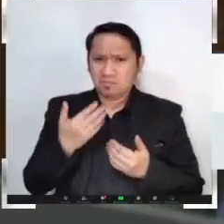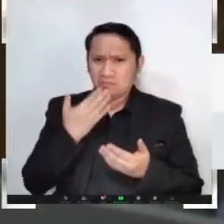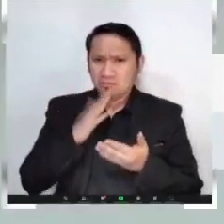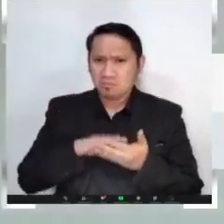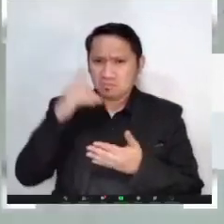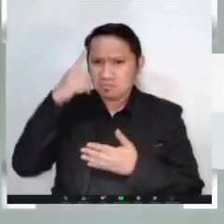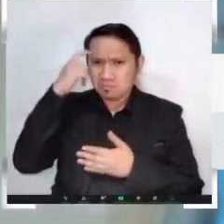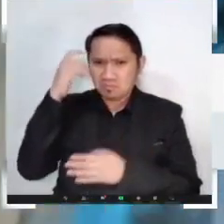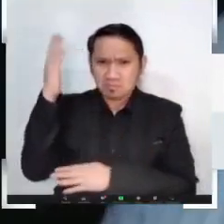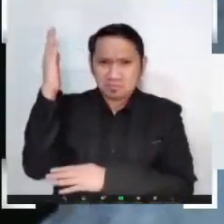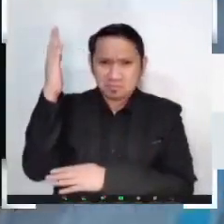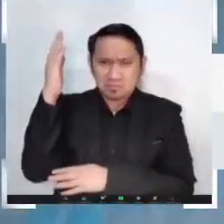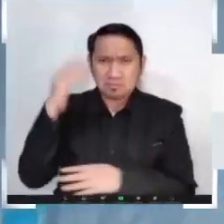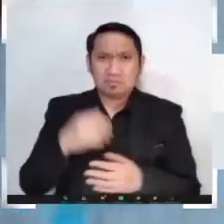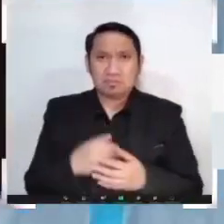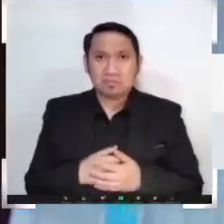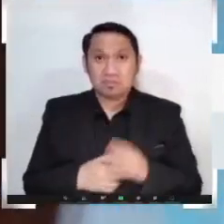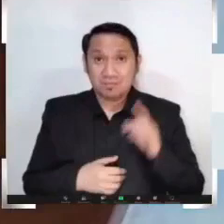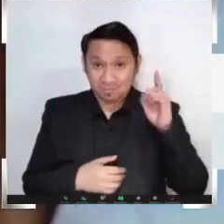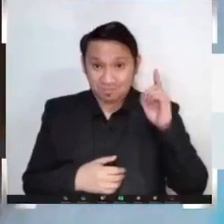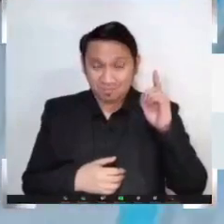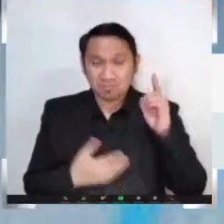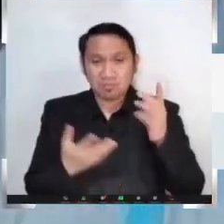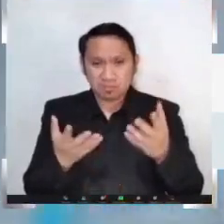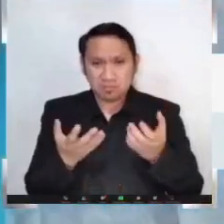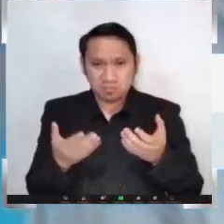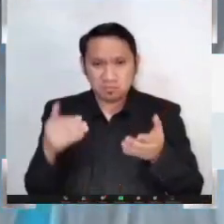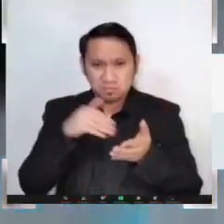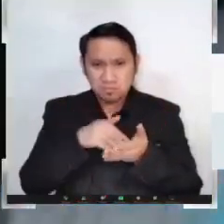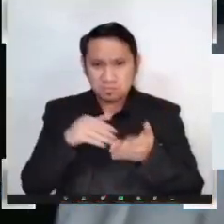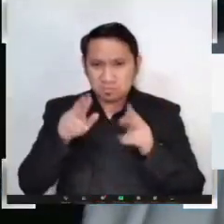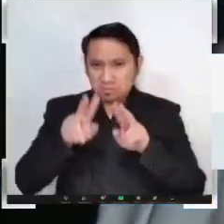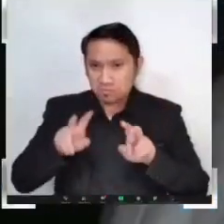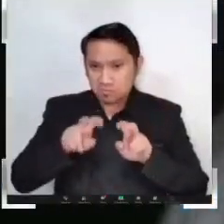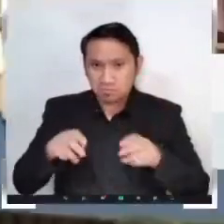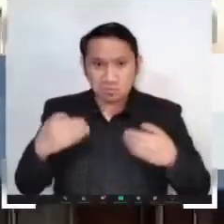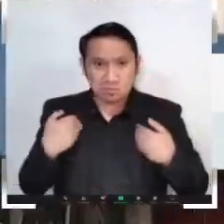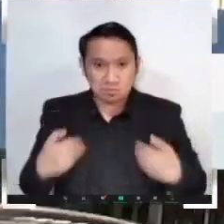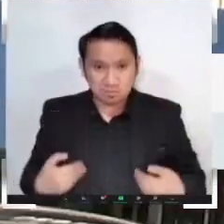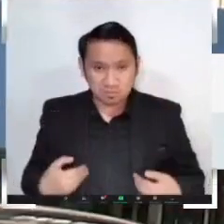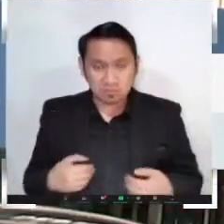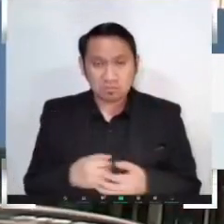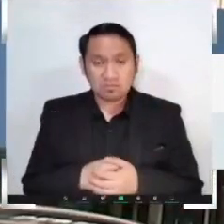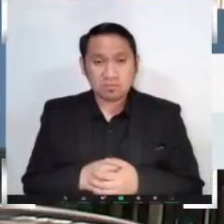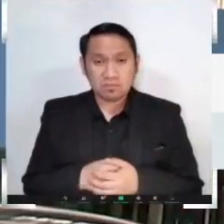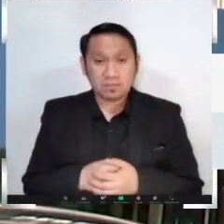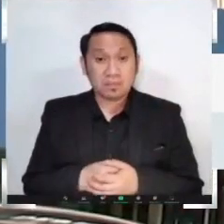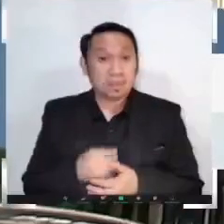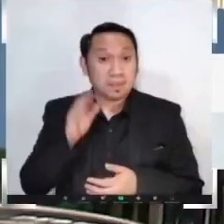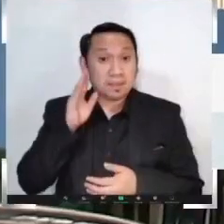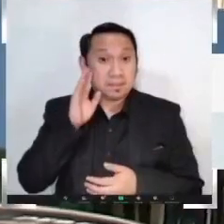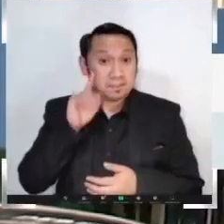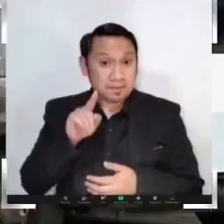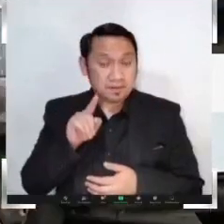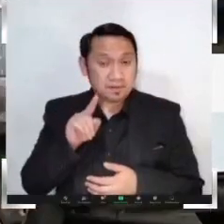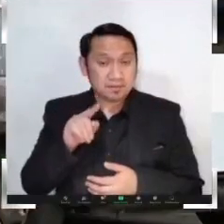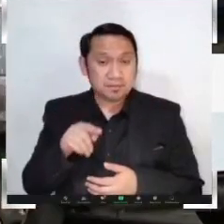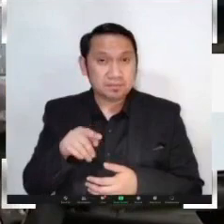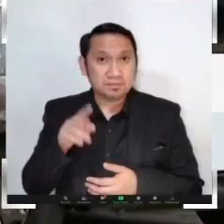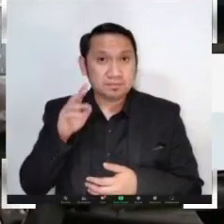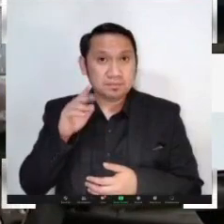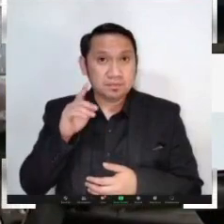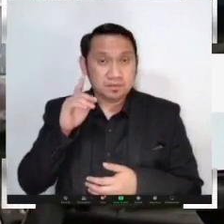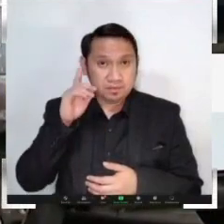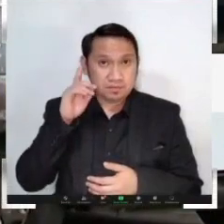Raquel Fortun na ikalawang autopsy sa labi ni Villamor. Dumulog naman ang kapatid ni Villamor sa Department of Social Welfare and Development